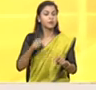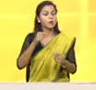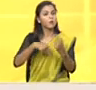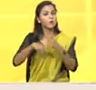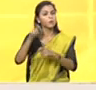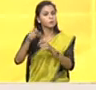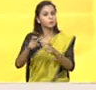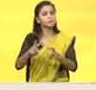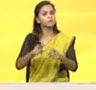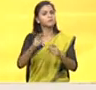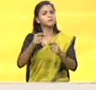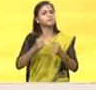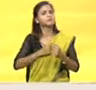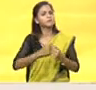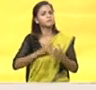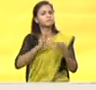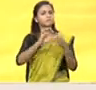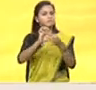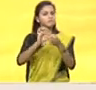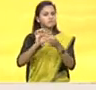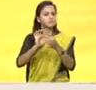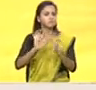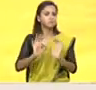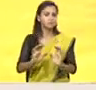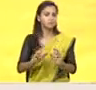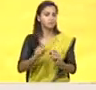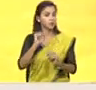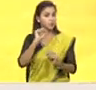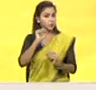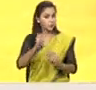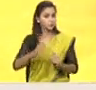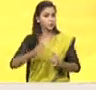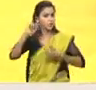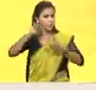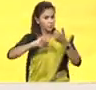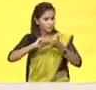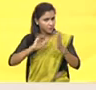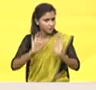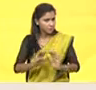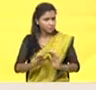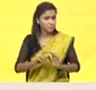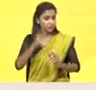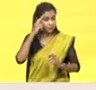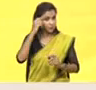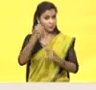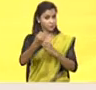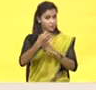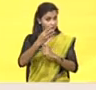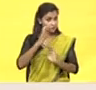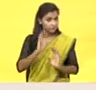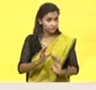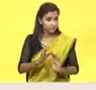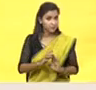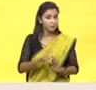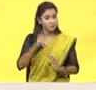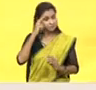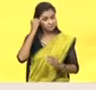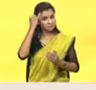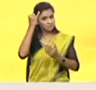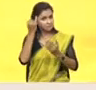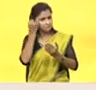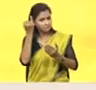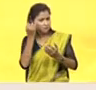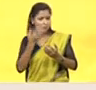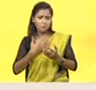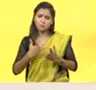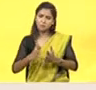आपके मन से जुड़ रहा हूं। आपके फीडबैक, आपके सुझाव मेरे लिए बहुत